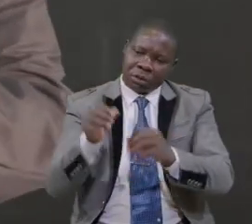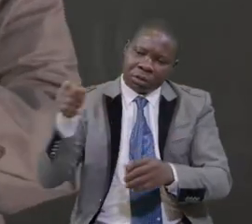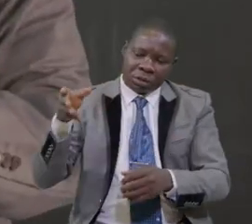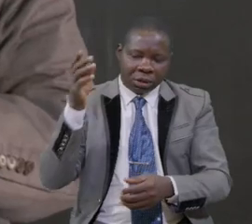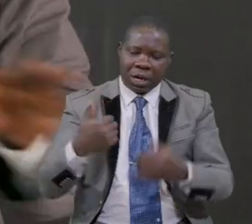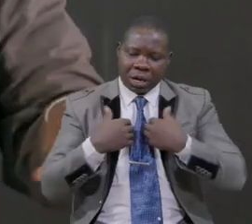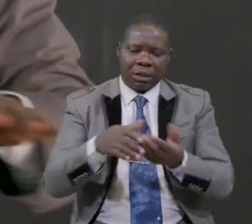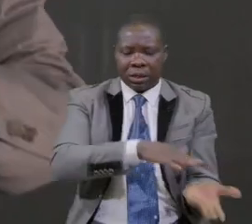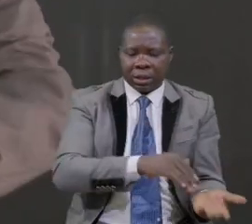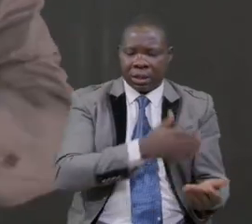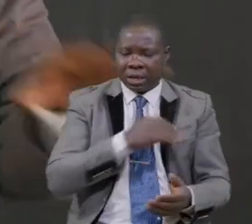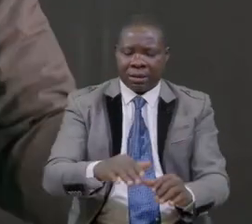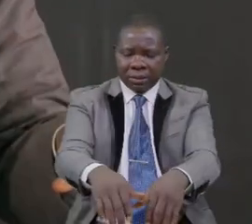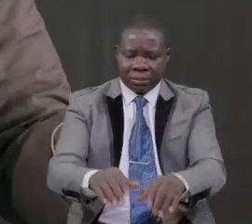enseveli.